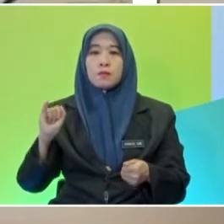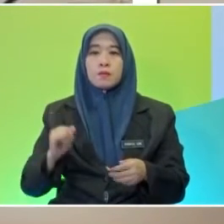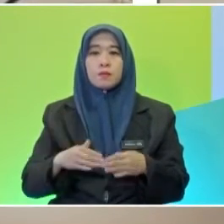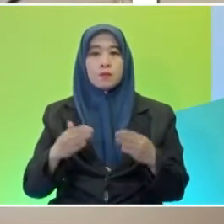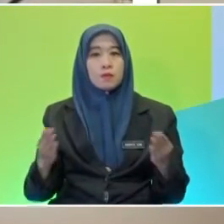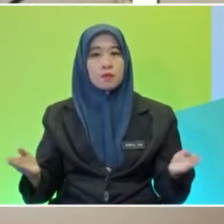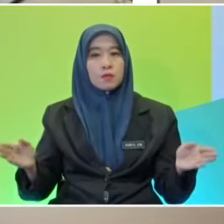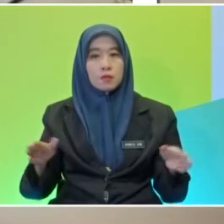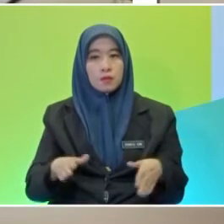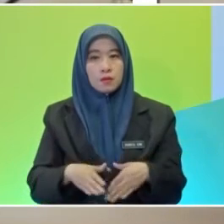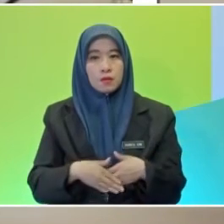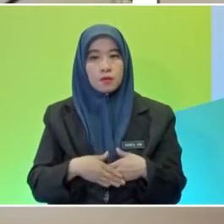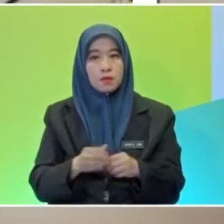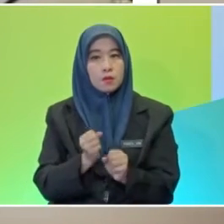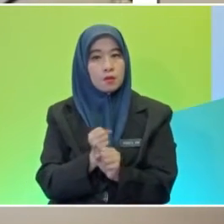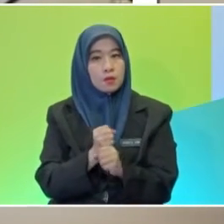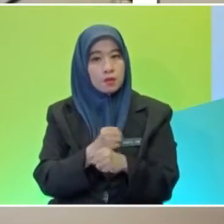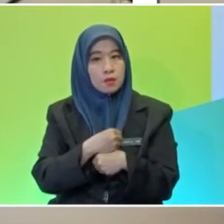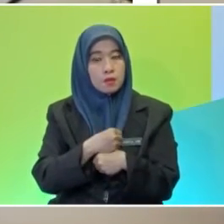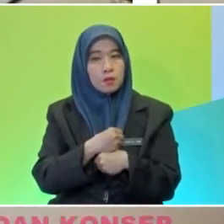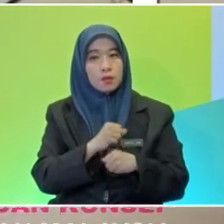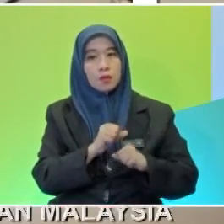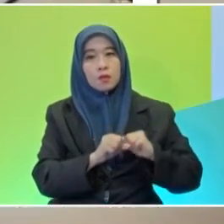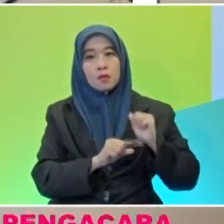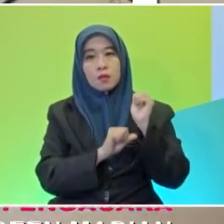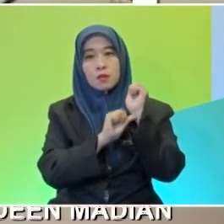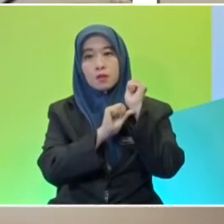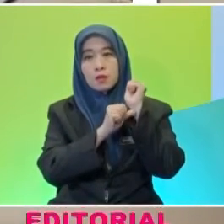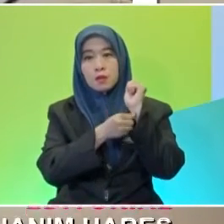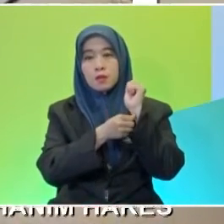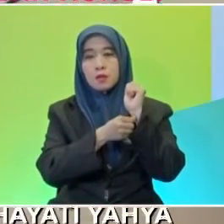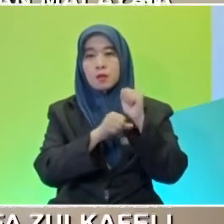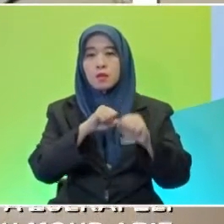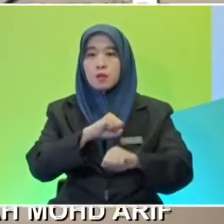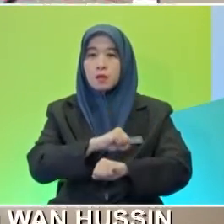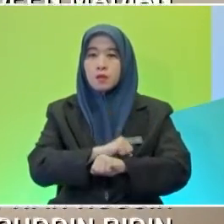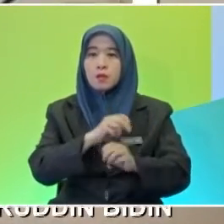bahasa membentuk osas berpaduan